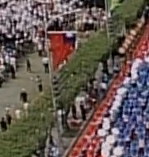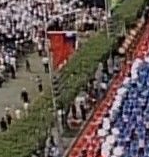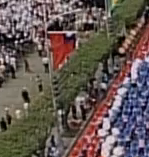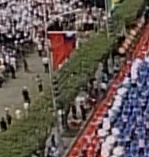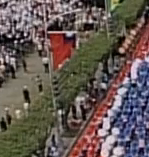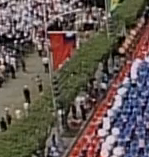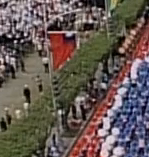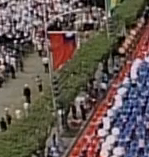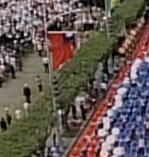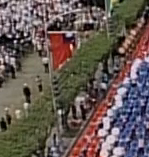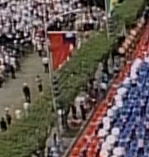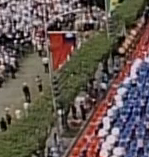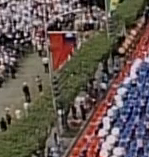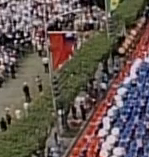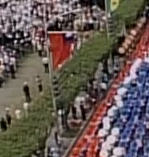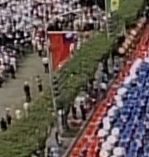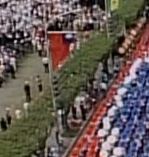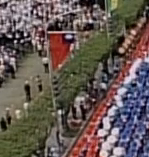奏乐。